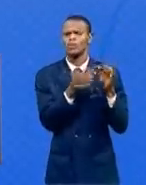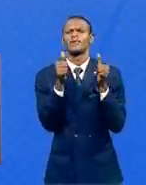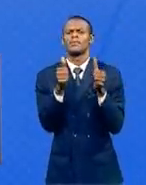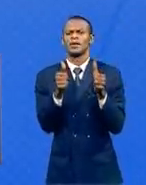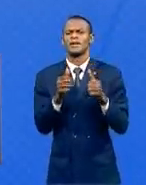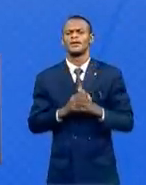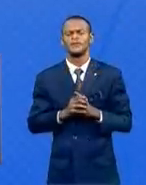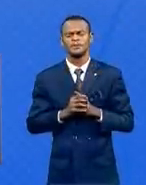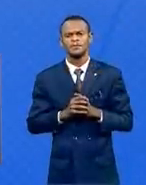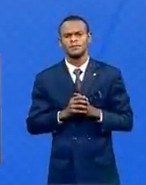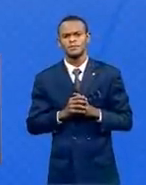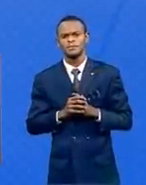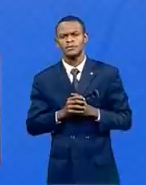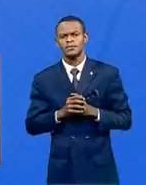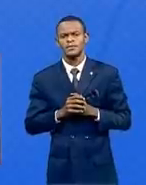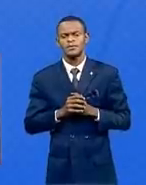négatives.